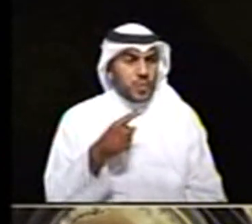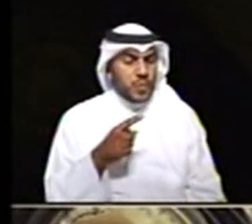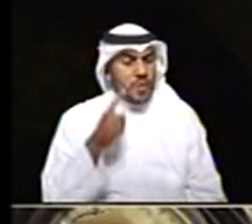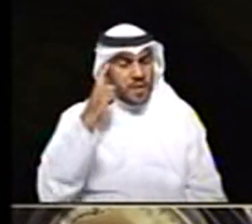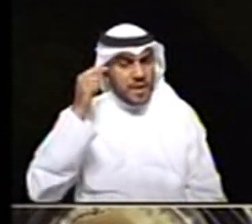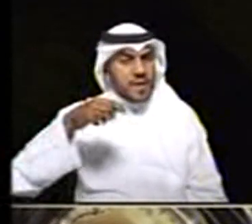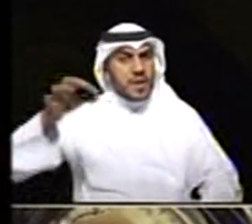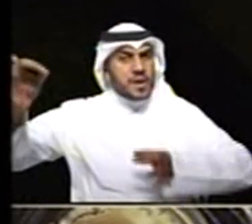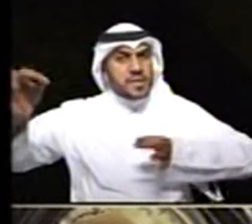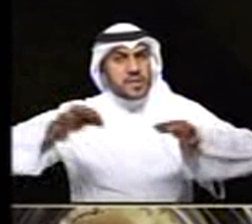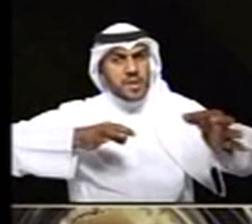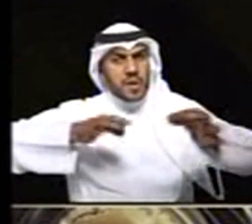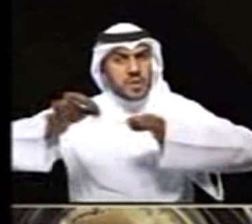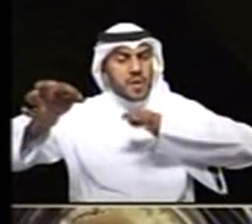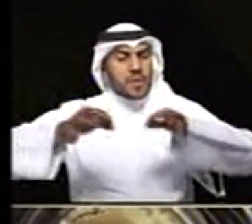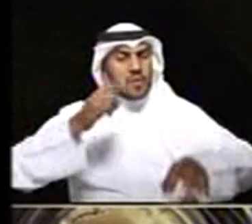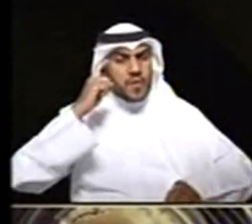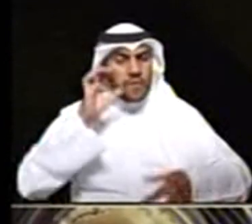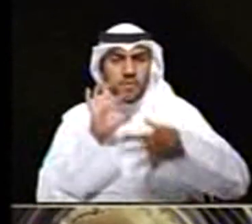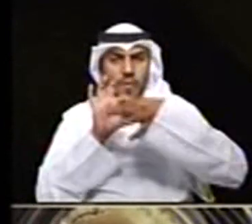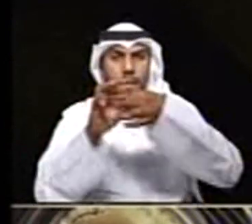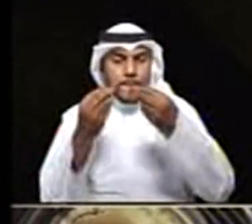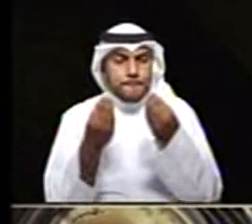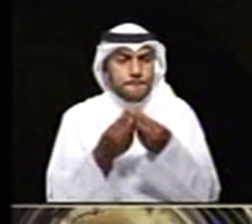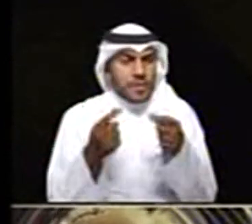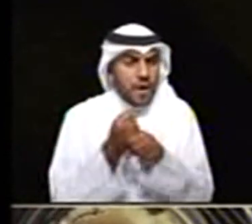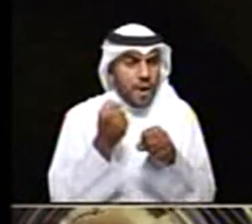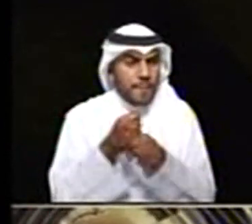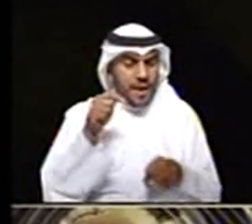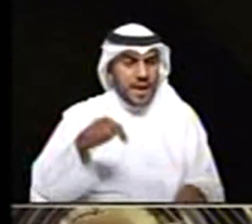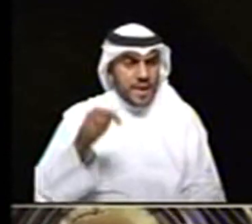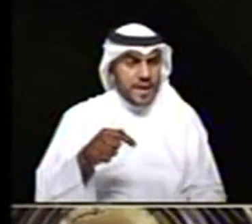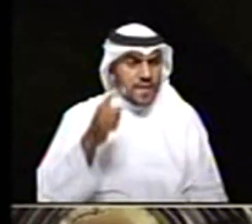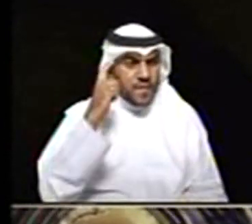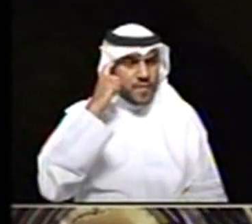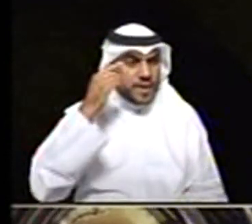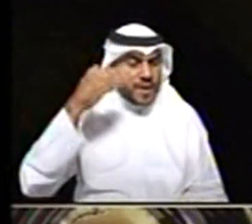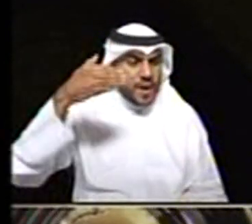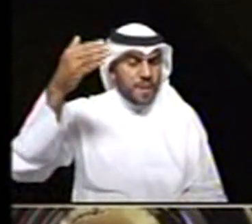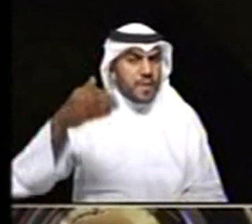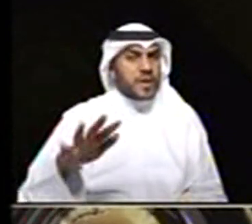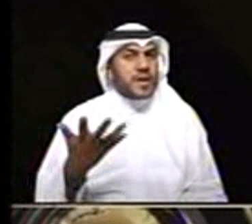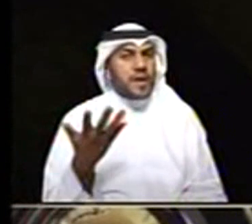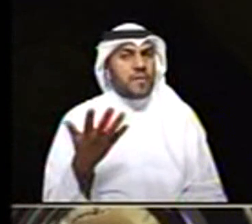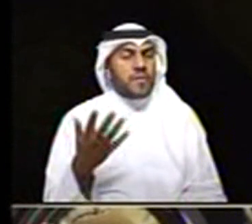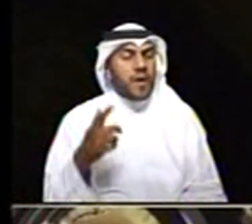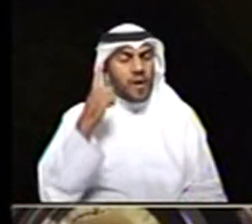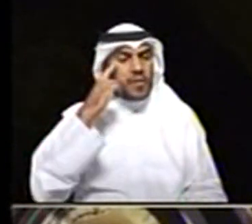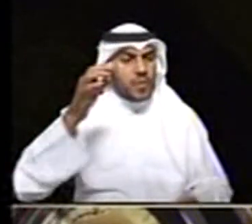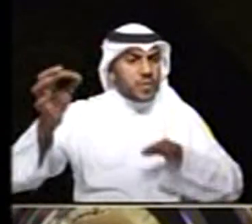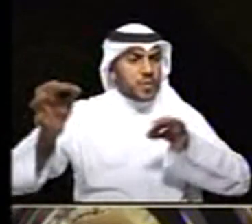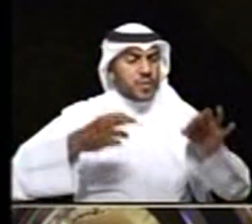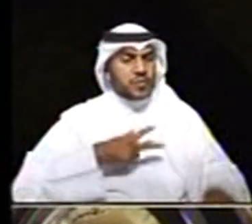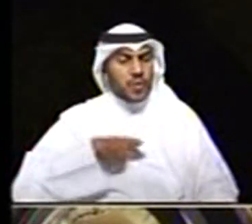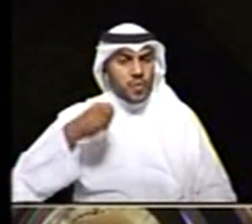بالنسبة للجنة التنسيقية لهطول الأمطار. الآن احنا بطور تنفيذ هذه الخطة سواء من قبل